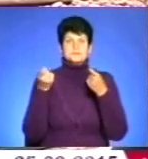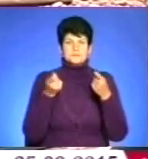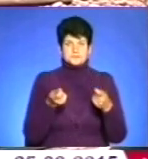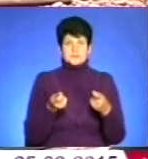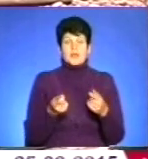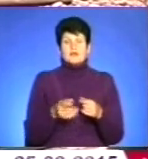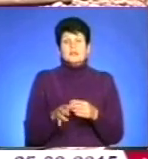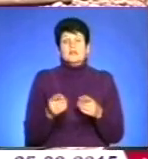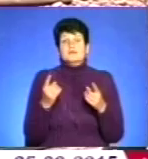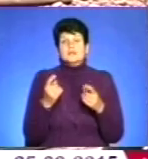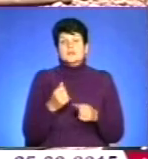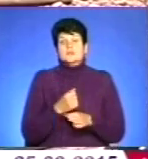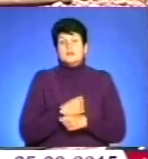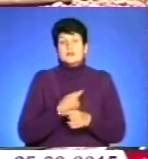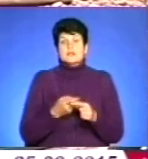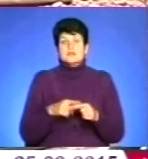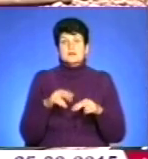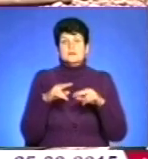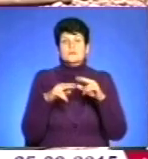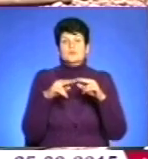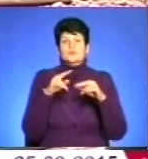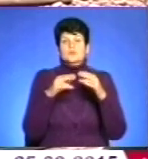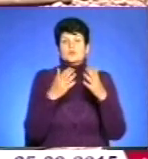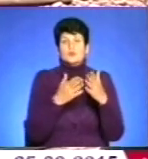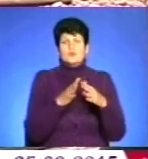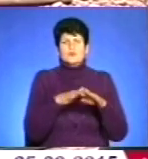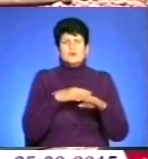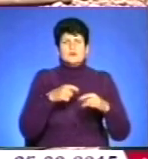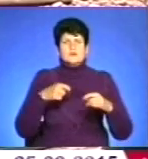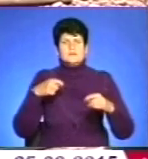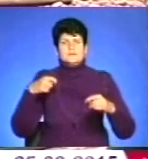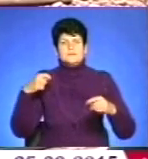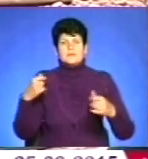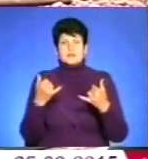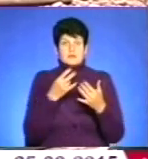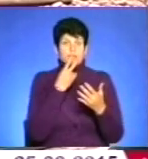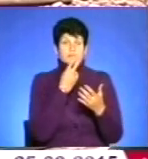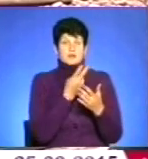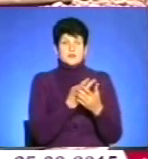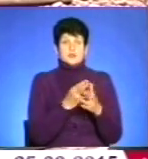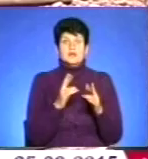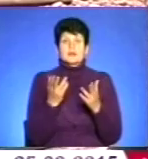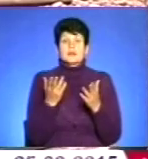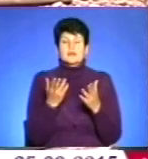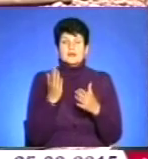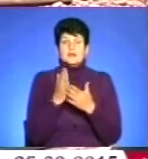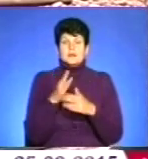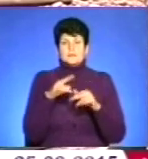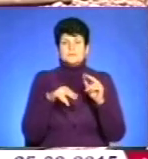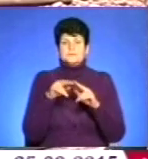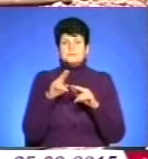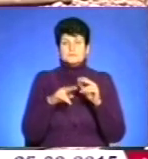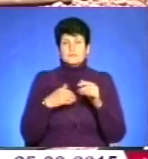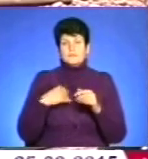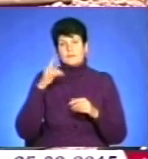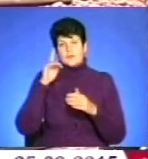на превеликий жаль, ця будова попередній час затягнулася і зараз ви бачите, яке йде інтенсивне будівництво. Ми сподіваємося, що